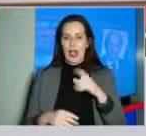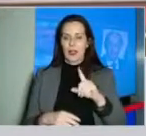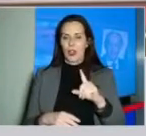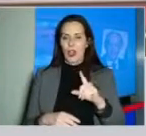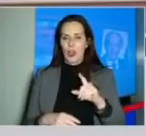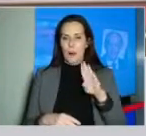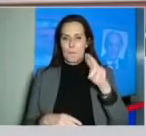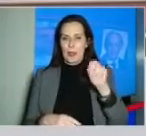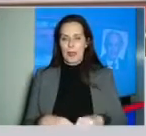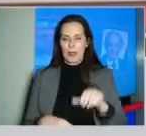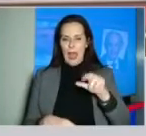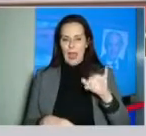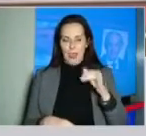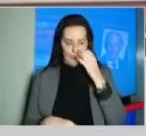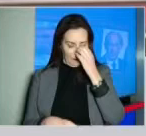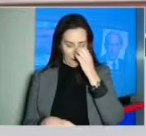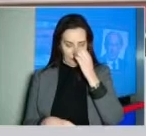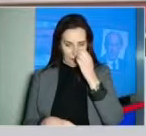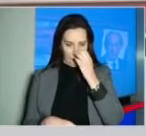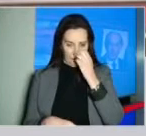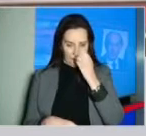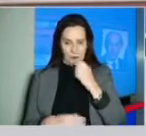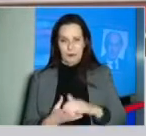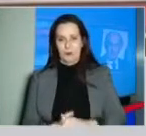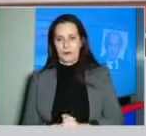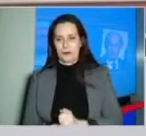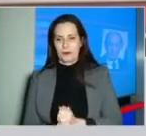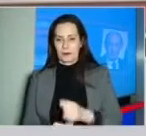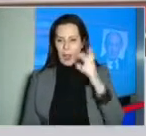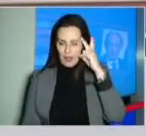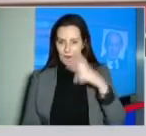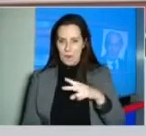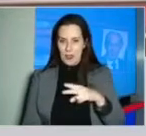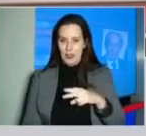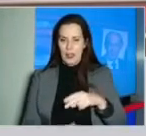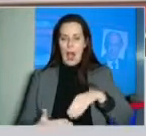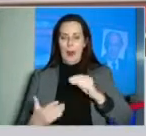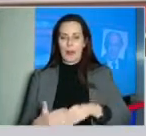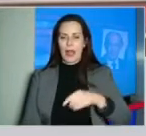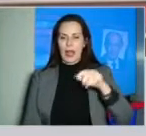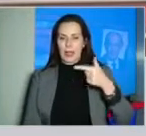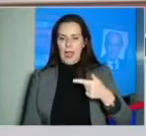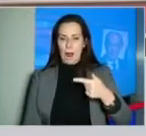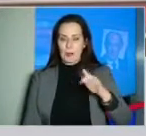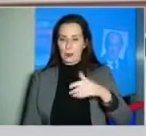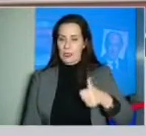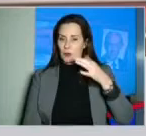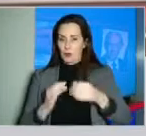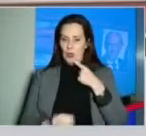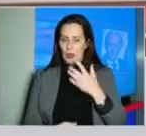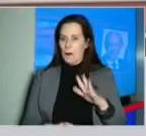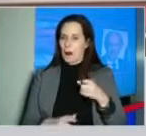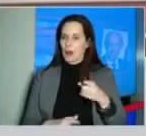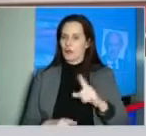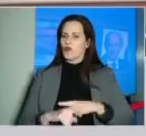אבל היא לא יכולה להגיד מה היא כן. היא לא יכולה להגיד מה היא כן. אתה מבין, כשאתה אומר לי, אמנת גביזון מדן, אומרת את זה גם הילד שקד. אז במה